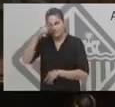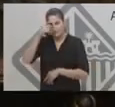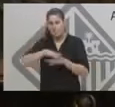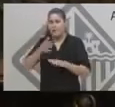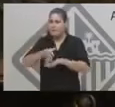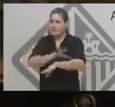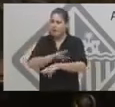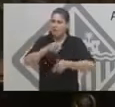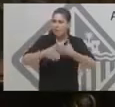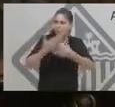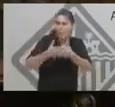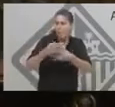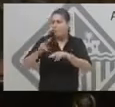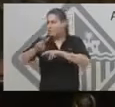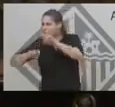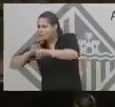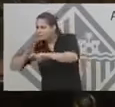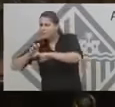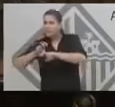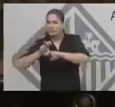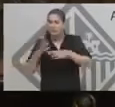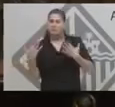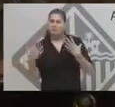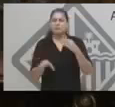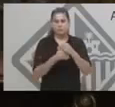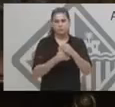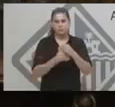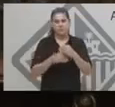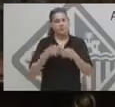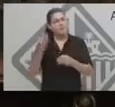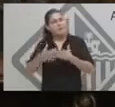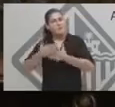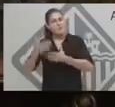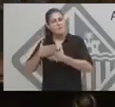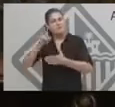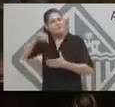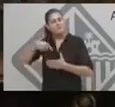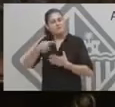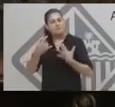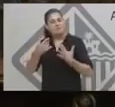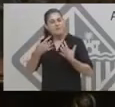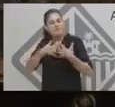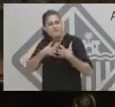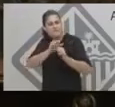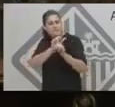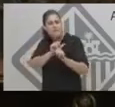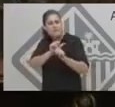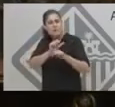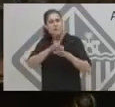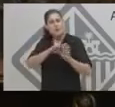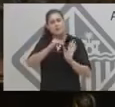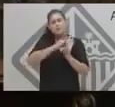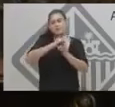que innova, que investigui, que creï, que incorpori la tradició, que sigui contemporània i que també estableixi els mecanismes necessaris per acostar-se a